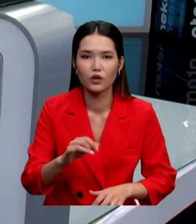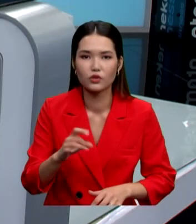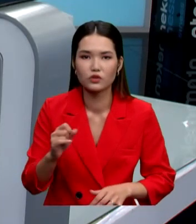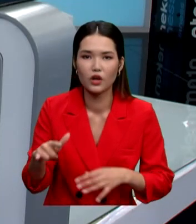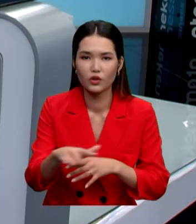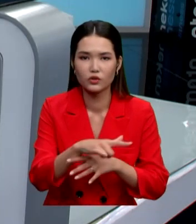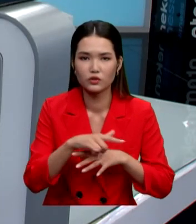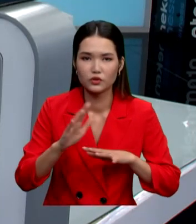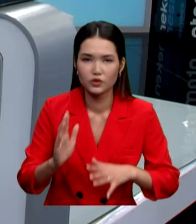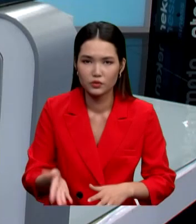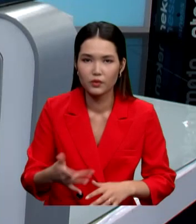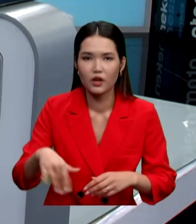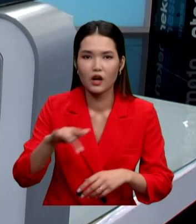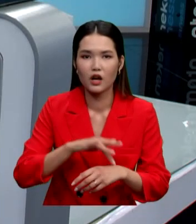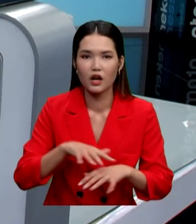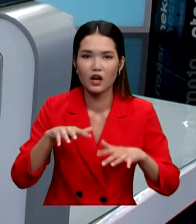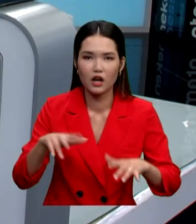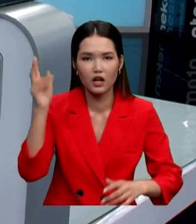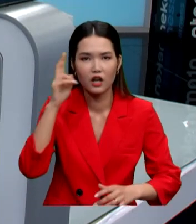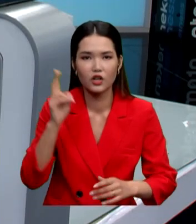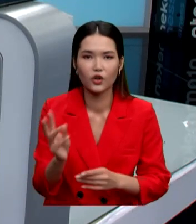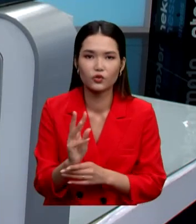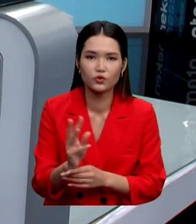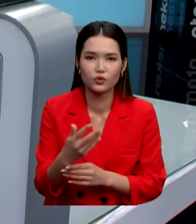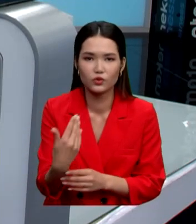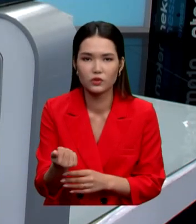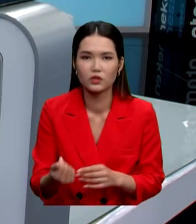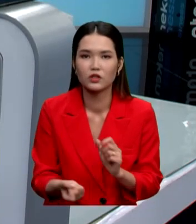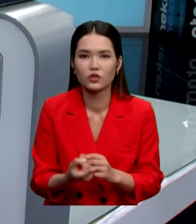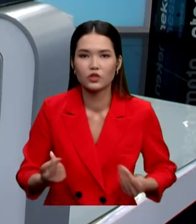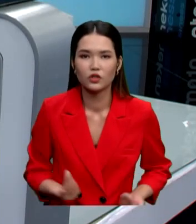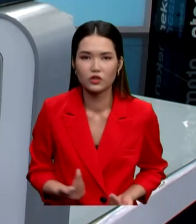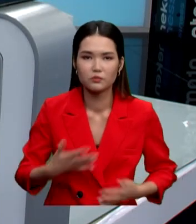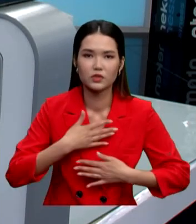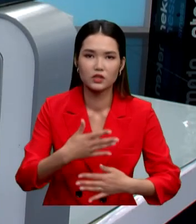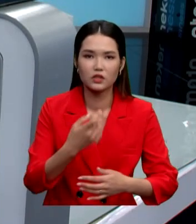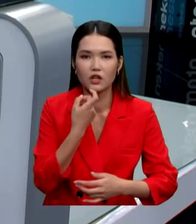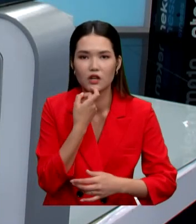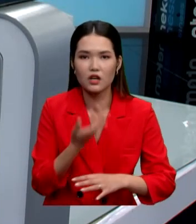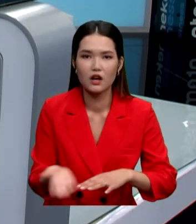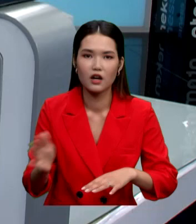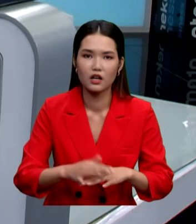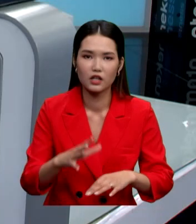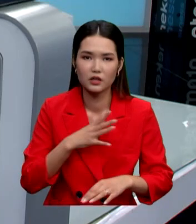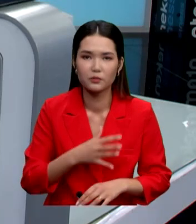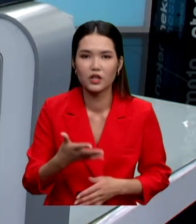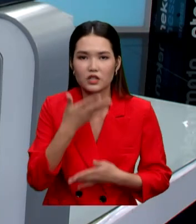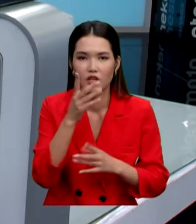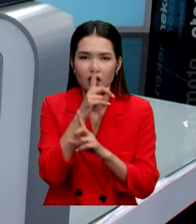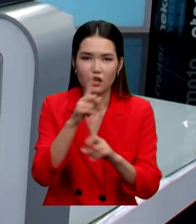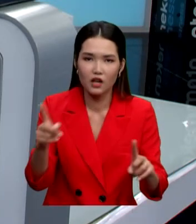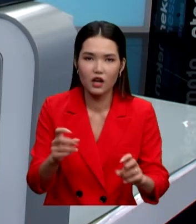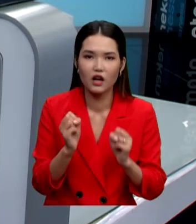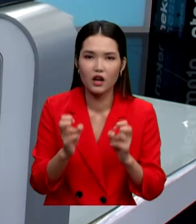болды. Қаланы жайлаған қою қара түтін таңнан бері жұрттың жүріп тұруында, тыныс алуында әбден қиындатып жіберді. Жағымсыз иіс қолқаны